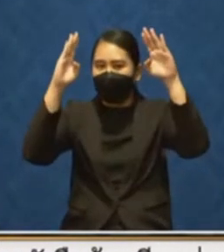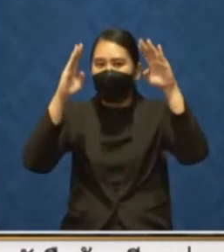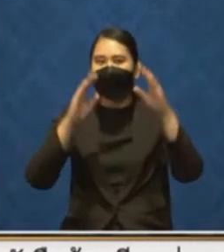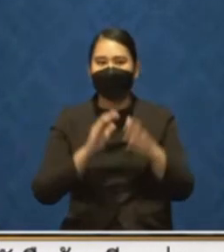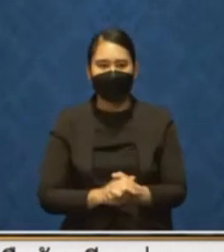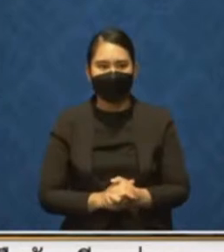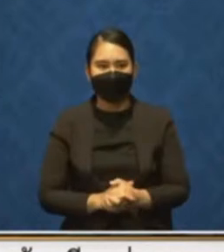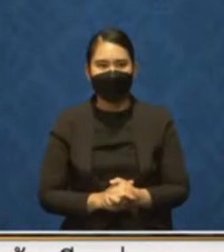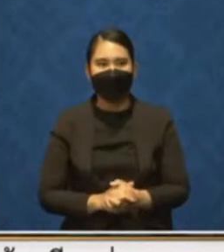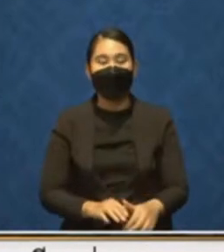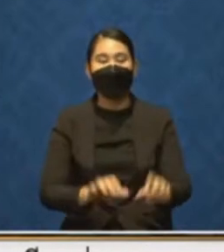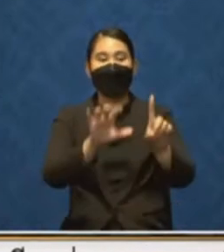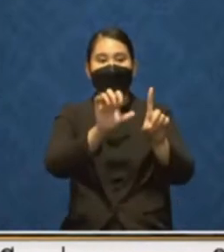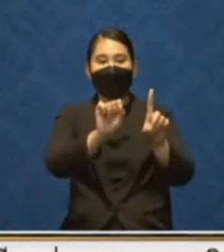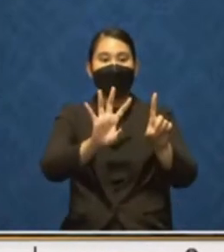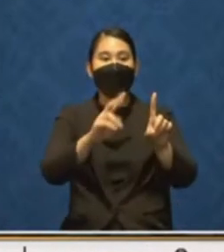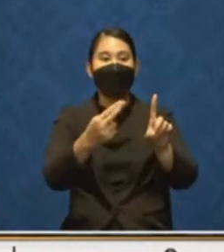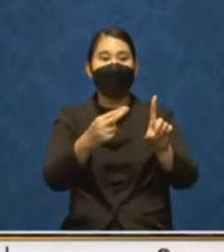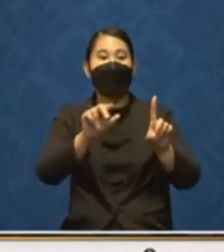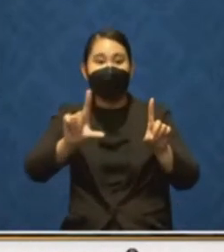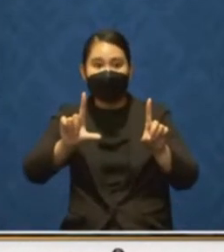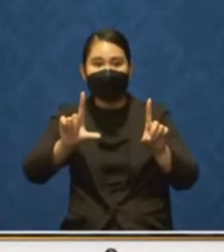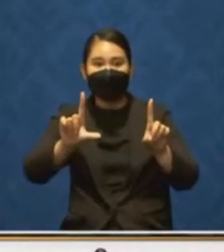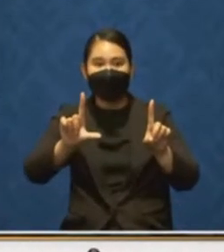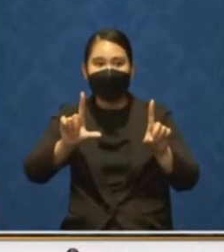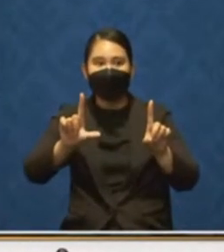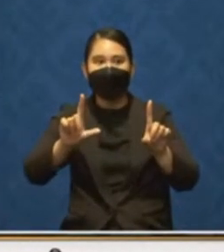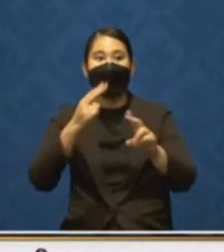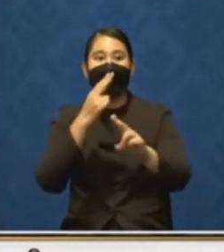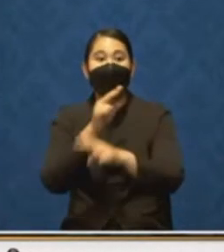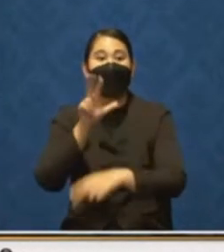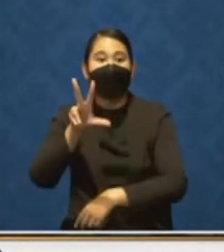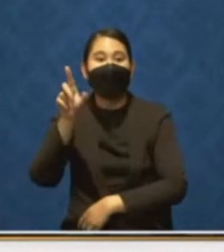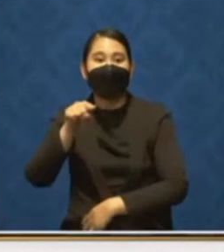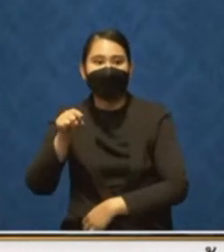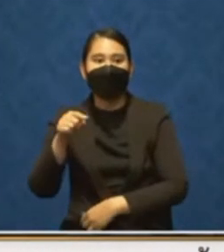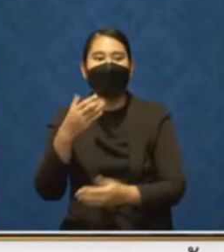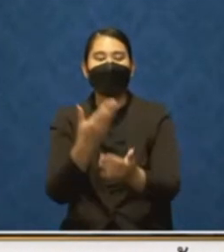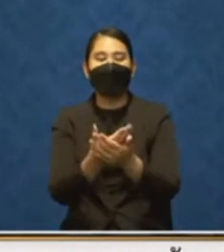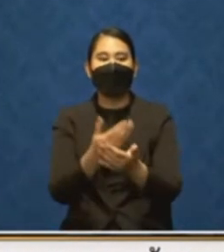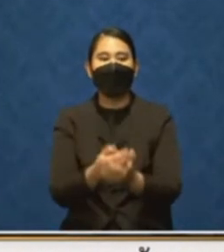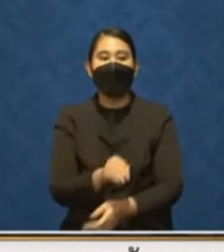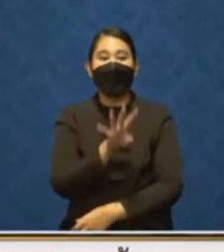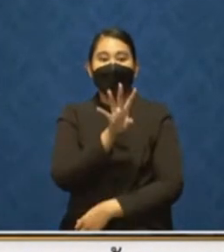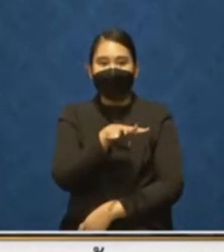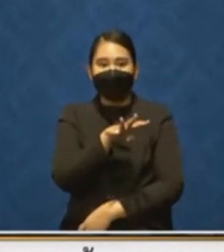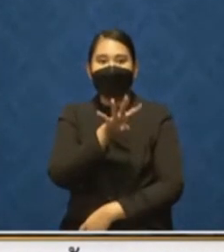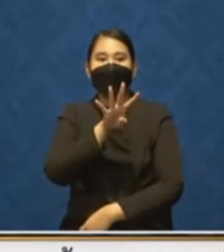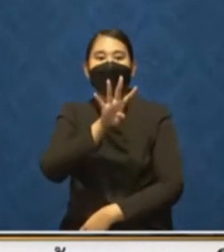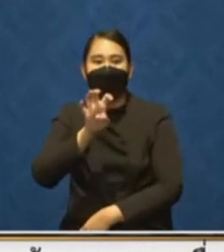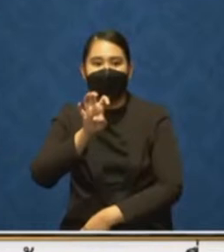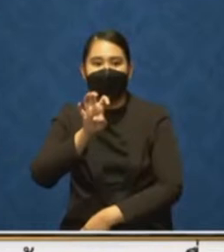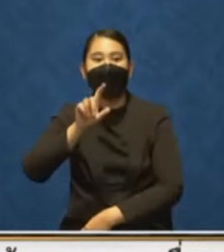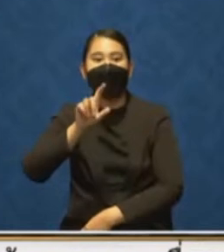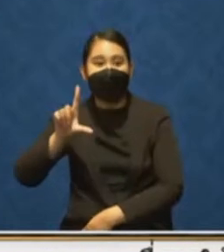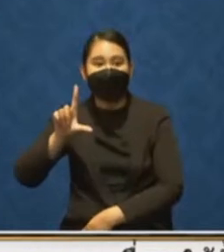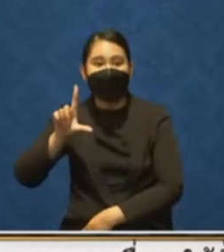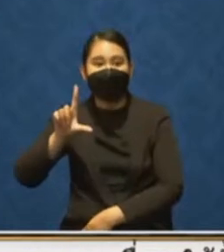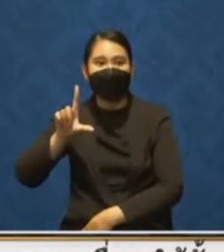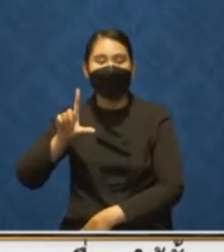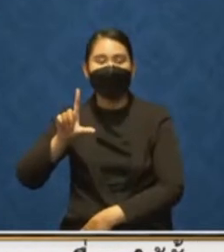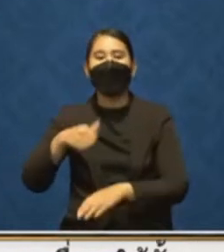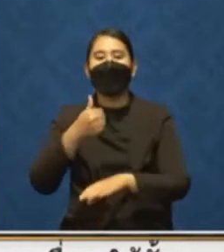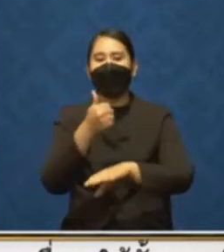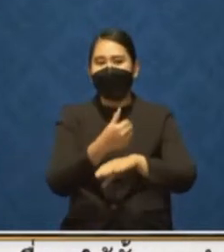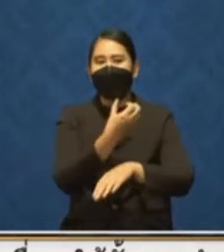แสนสี่หมื่นล้านบาทท่านประธานชมรมครับได้3เปอร์เซ็นต์คิดเป็นเงิน 4พันสี่ร้อยล้านบาทขออนุตตริยะบอก